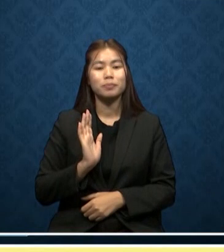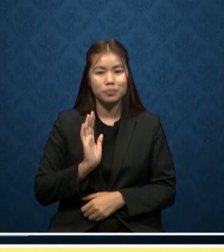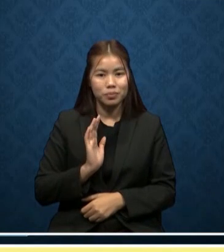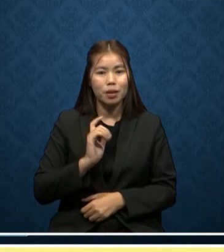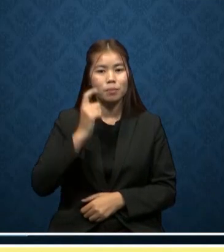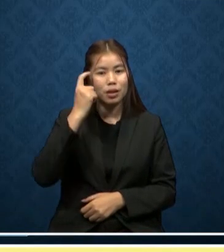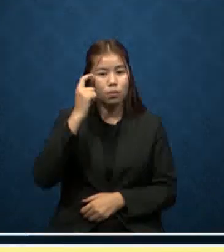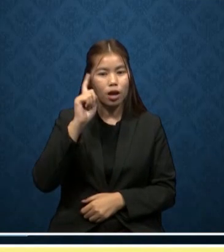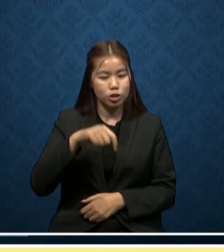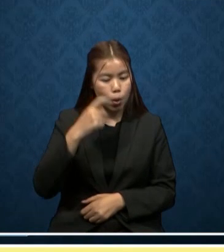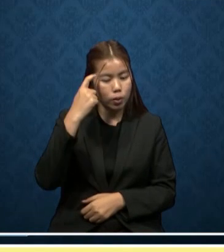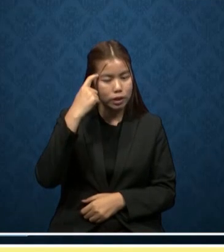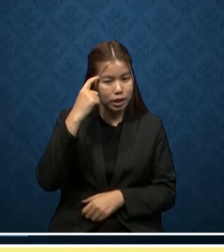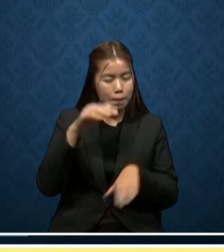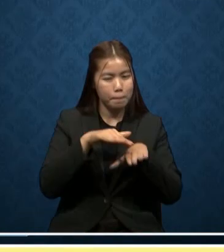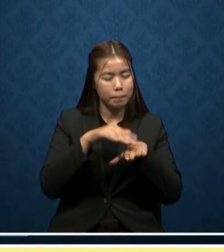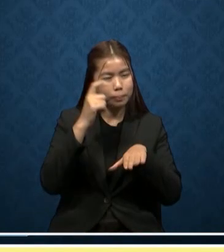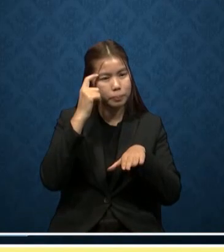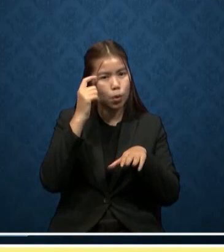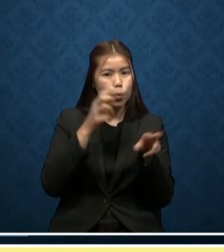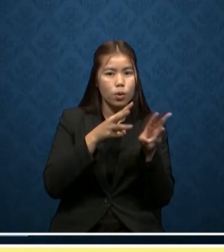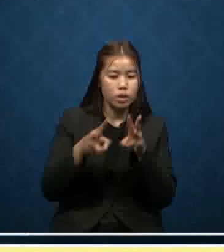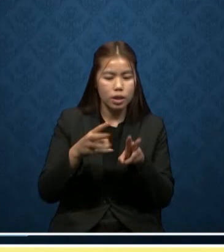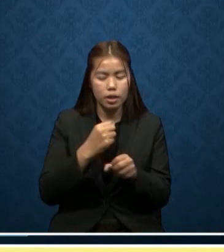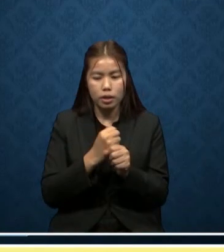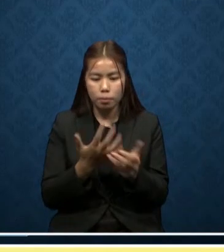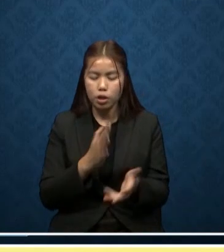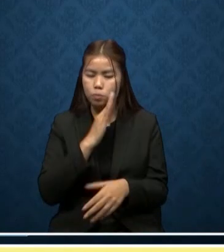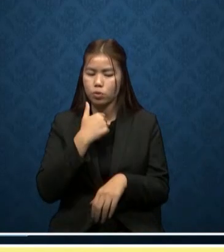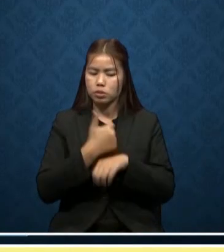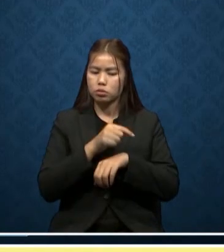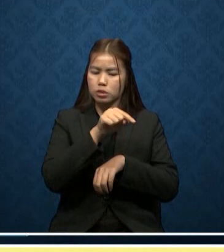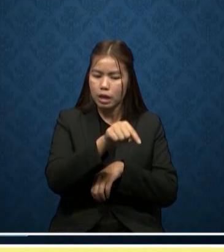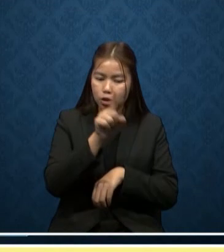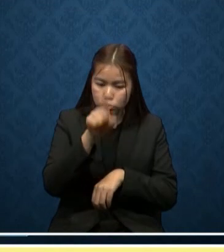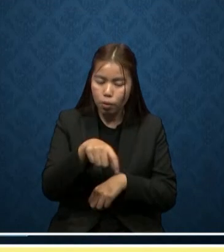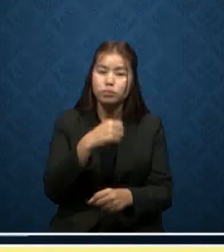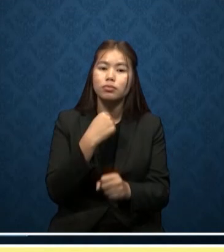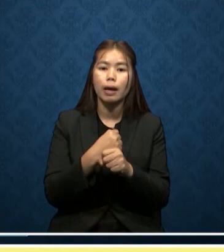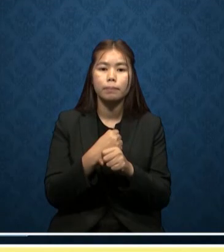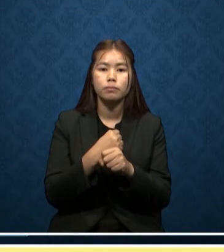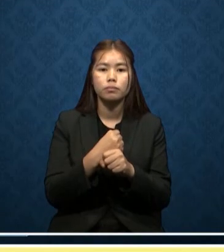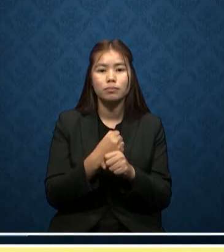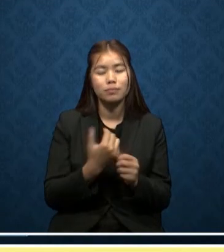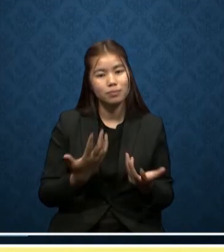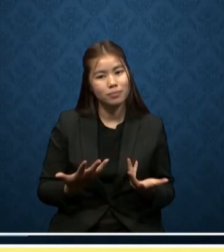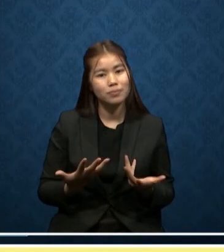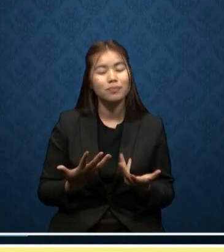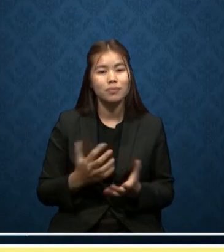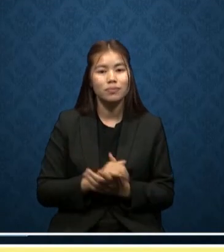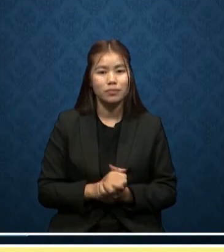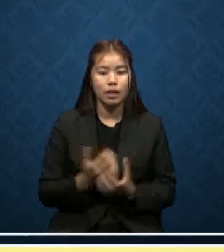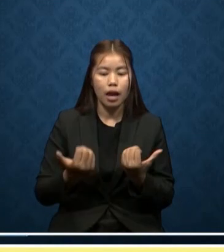มาตรการอย่างไรเพื่อให้เกิดความมั่นใจนะครับว่าเขาจะต้องทำแล้วเราจะเห็นที่ที่จริงเรื่องเนี้ย